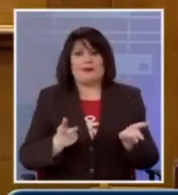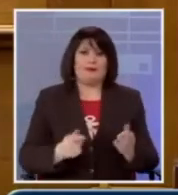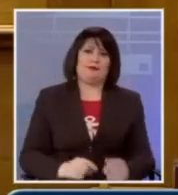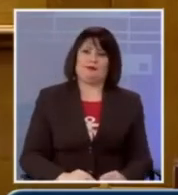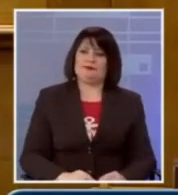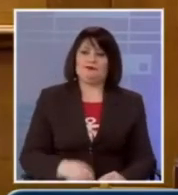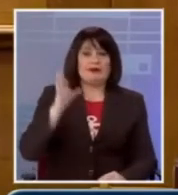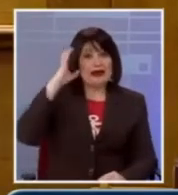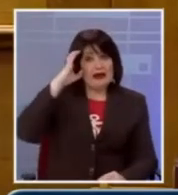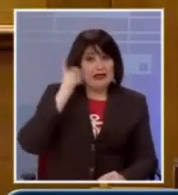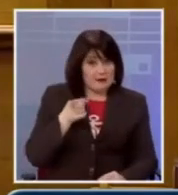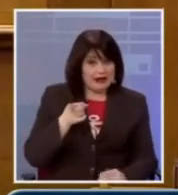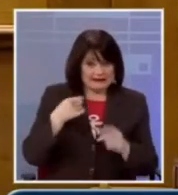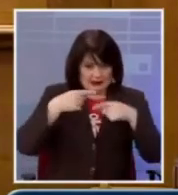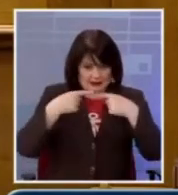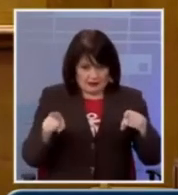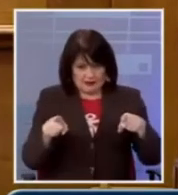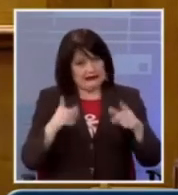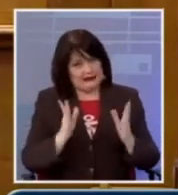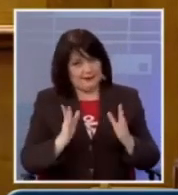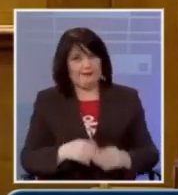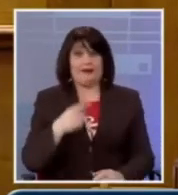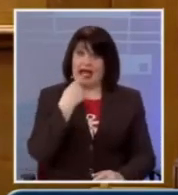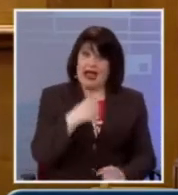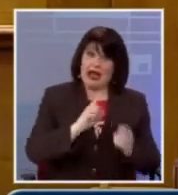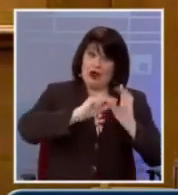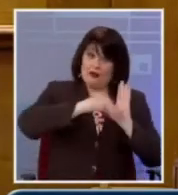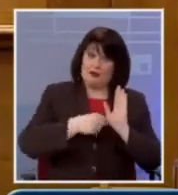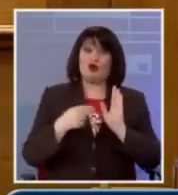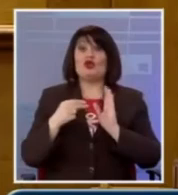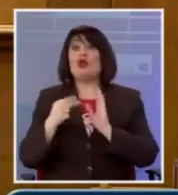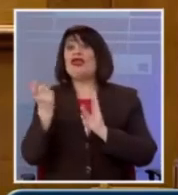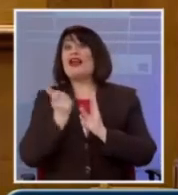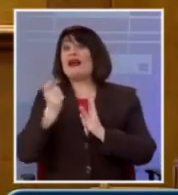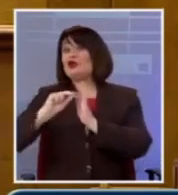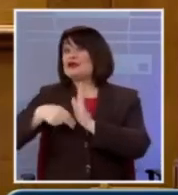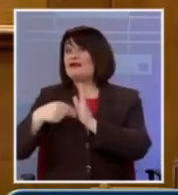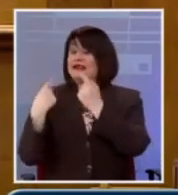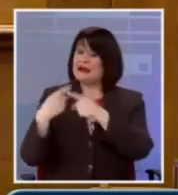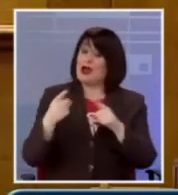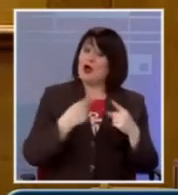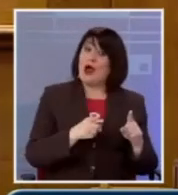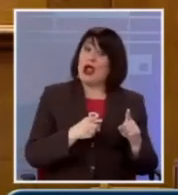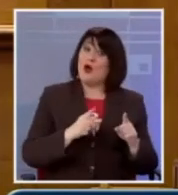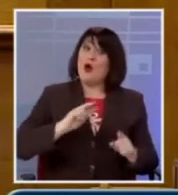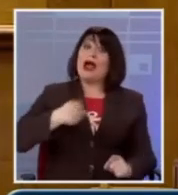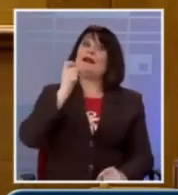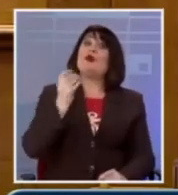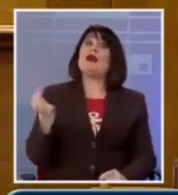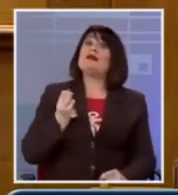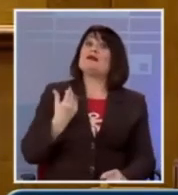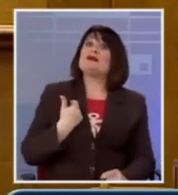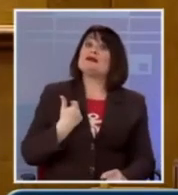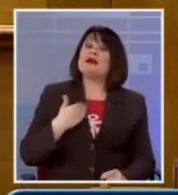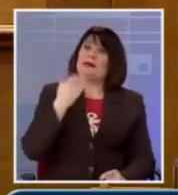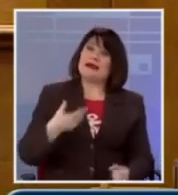Να σας θυμίσω ένα διαχωρισμό. Άλλο το μνημόνιο, άλλο η δανειακή σύμβαση. Το λέγατε όταν ήσασταν στην αντιπολίτευση. Μετά